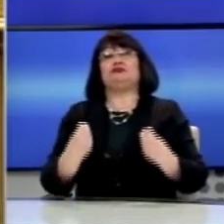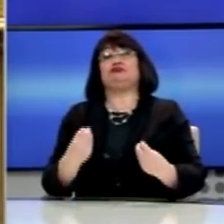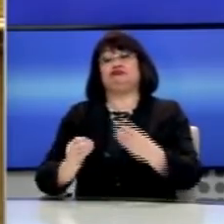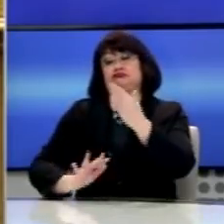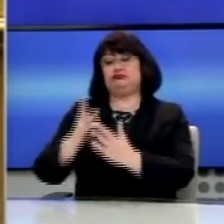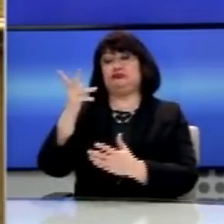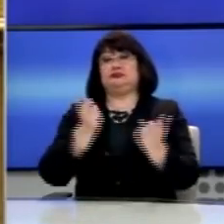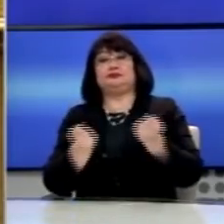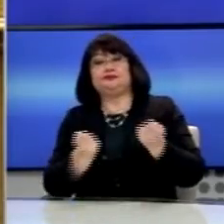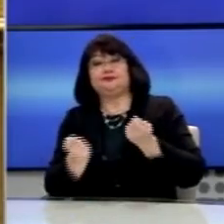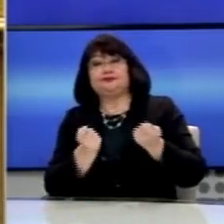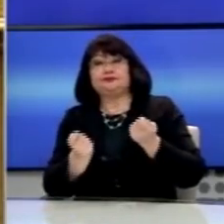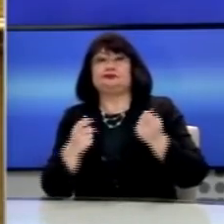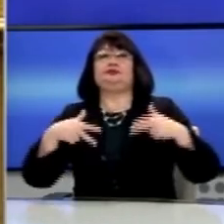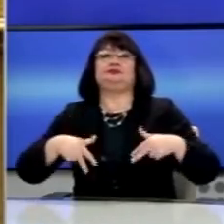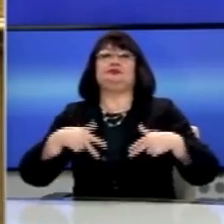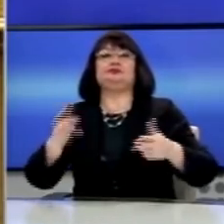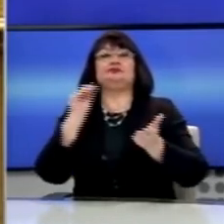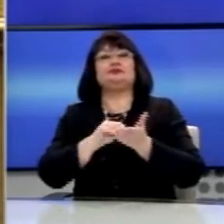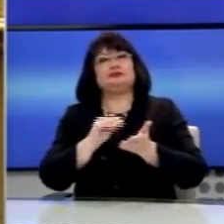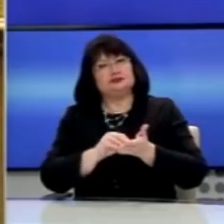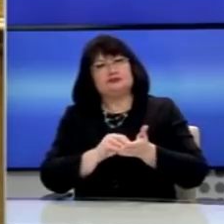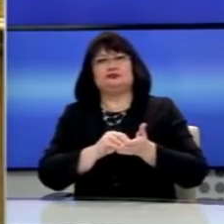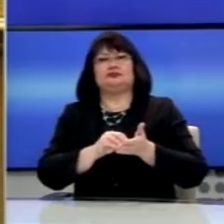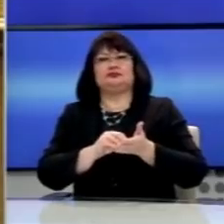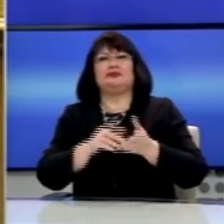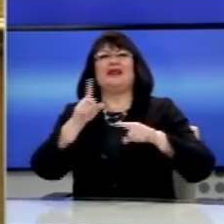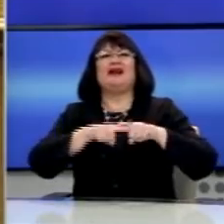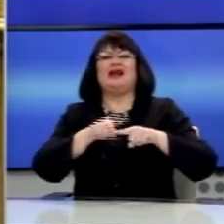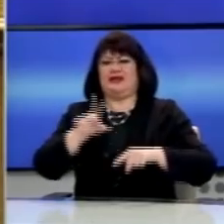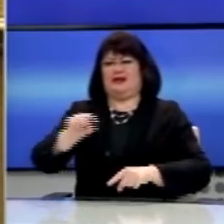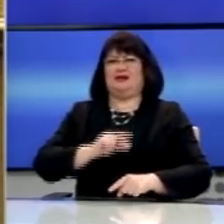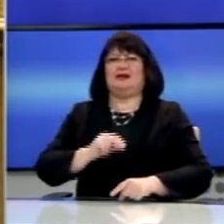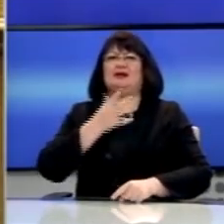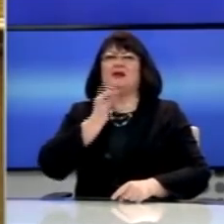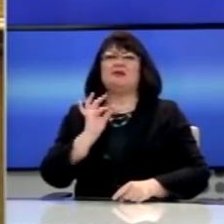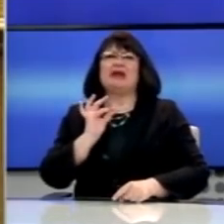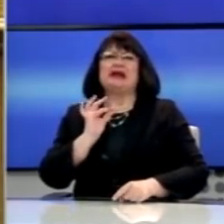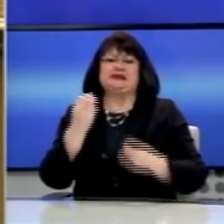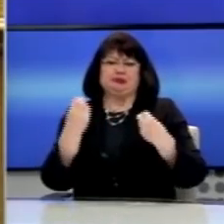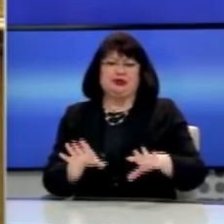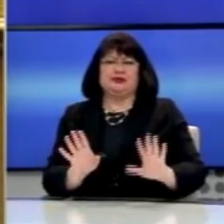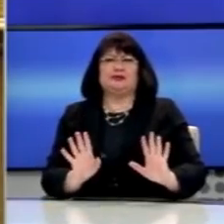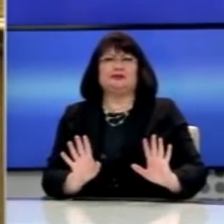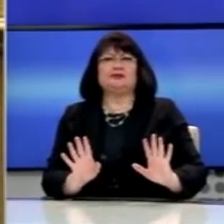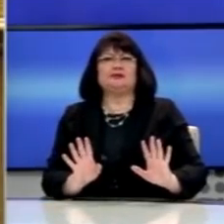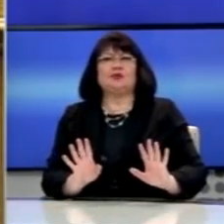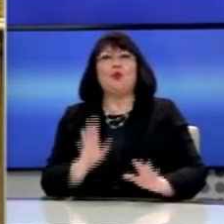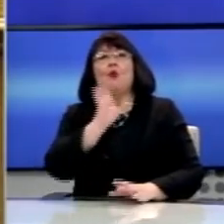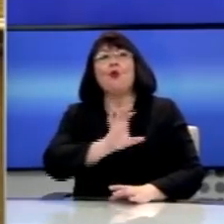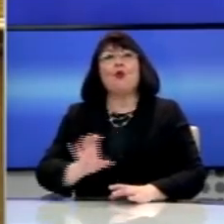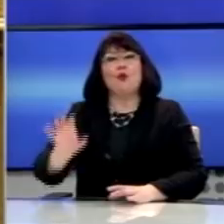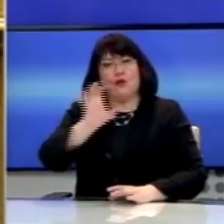προοδευτικής διακυβέρνησης που τελευταία ξανασερβίρεται και στην Ελλάδα σαν ξυνισμένο φαγητό. Σε όλες